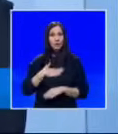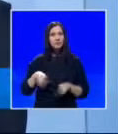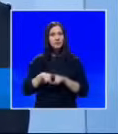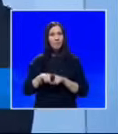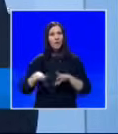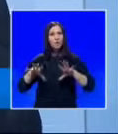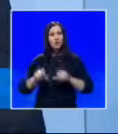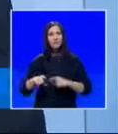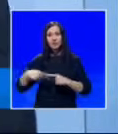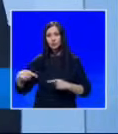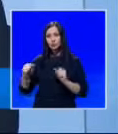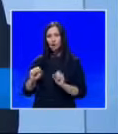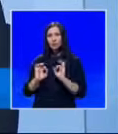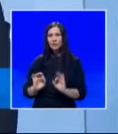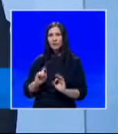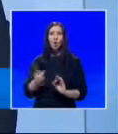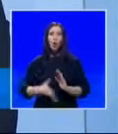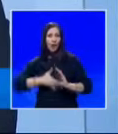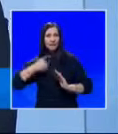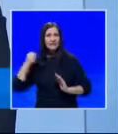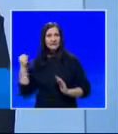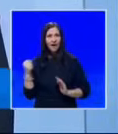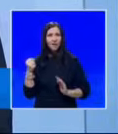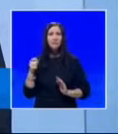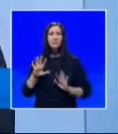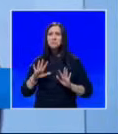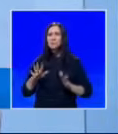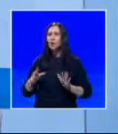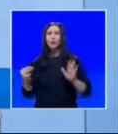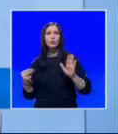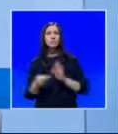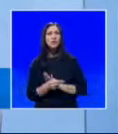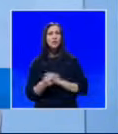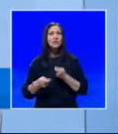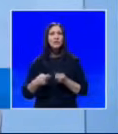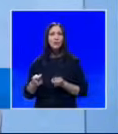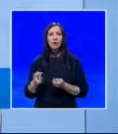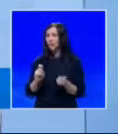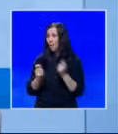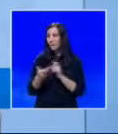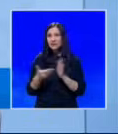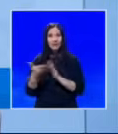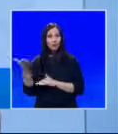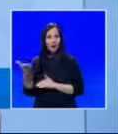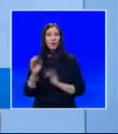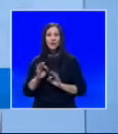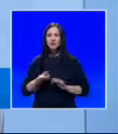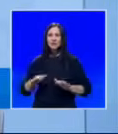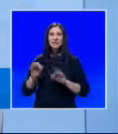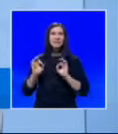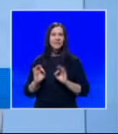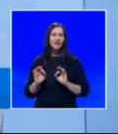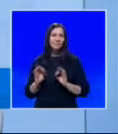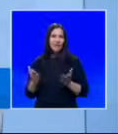все пак властовия ресурс, да чакат момента, в който да извадят някоя корупционна сделка, да го обрънат срещу него. Така че ситуацията става така, че в това поле, за